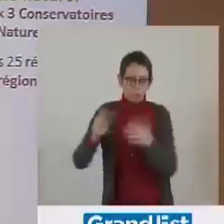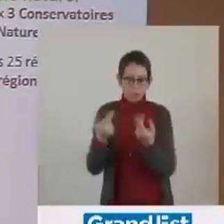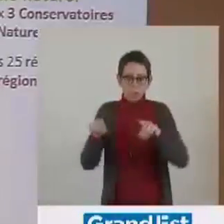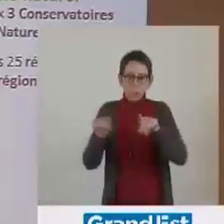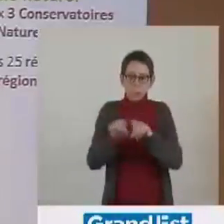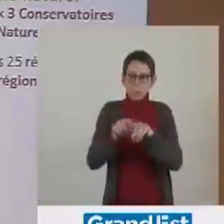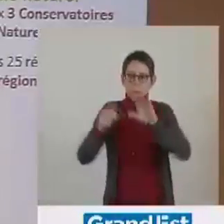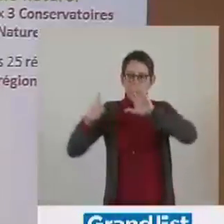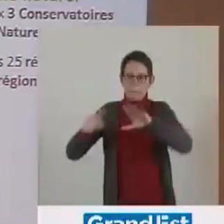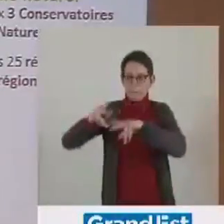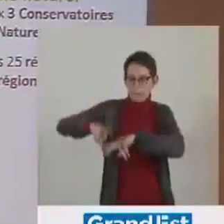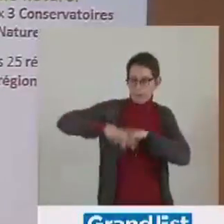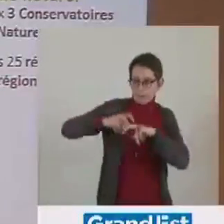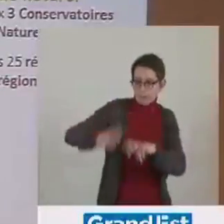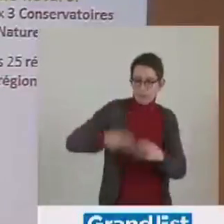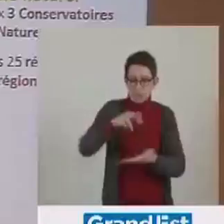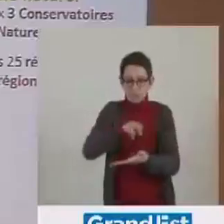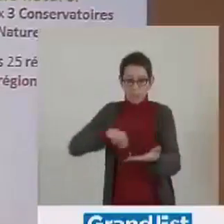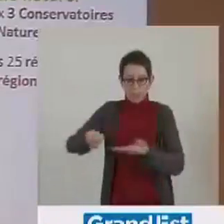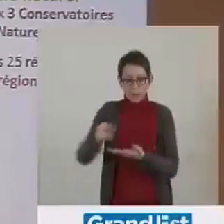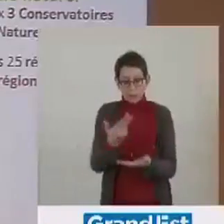Ce sont nos bras armés de la région.